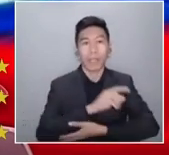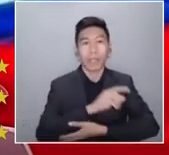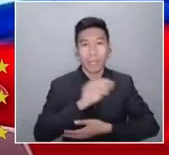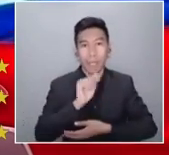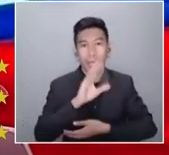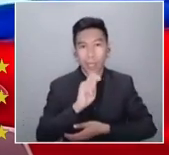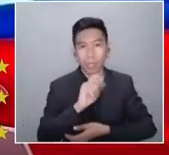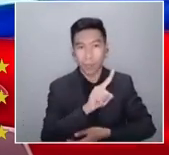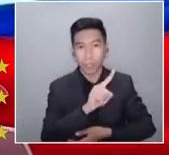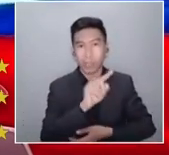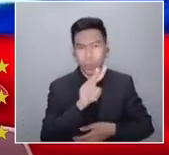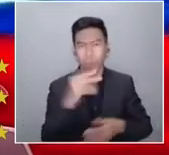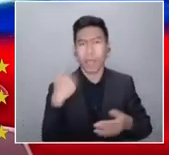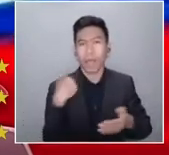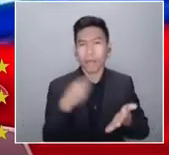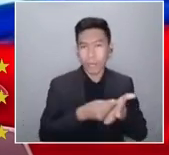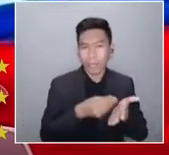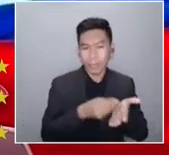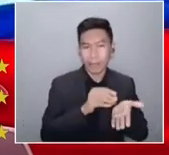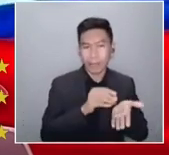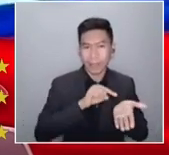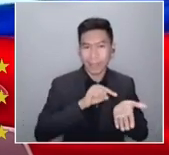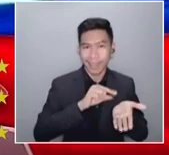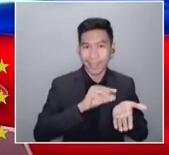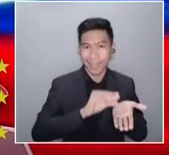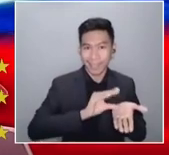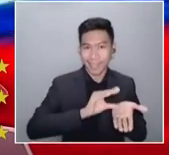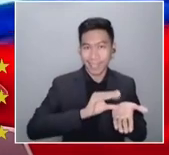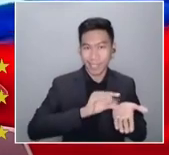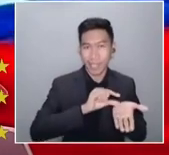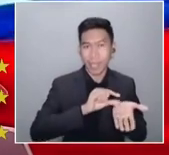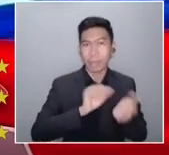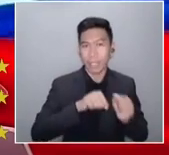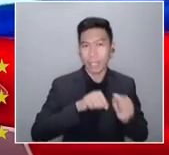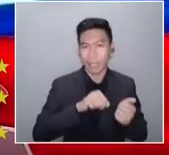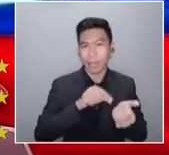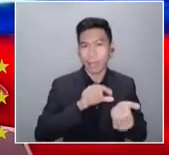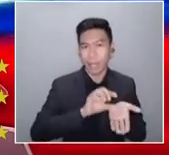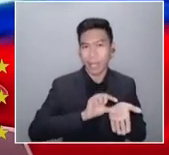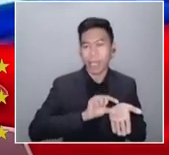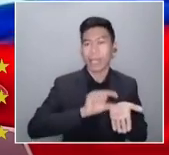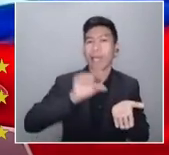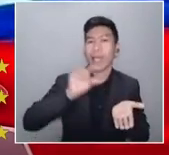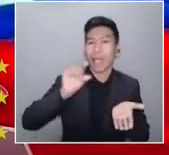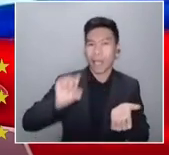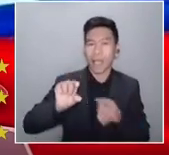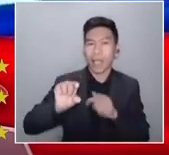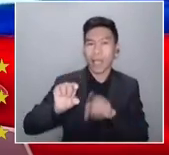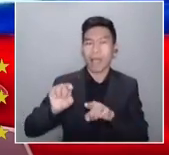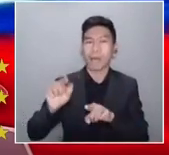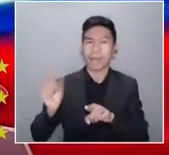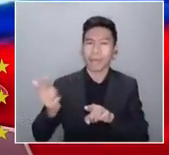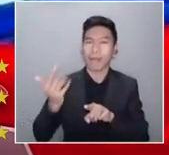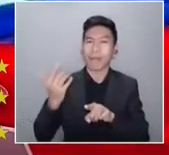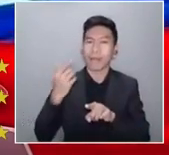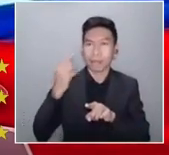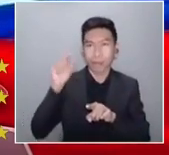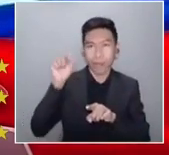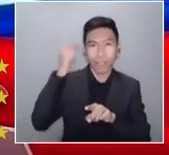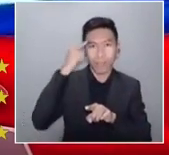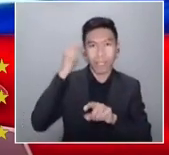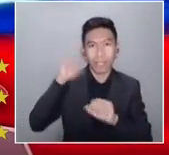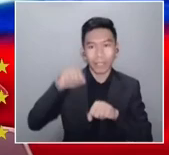pong salaping yan ay pwedeng gamitin as a guarantee system upang yung pong lending